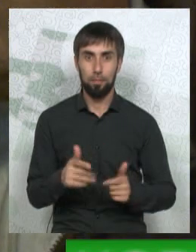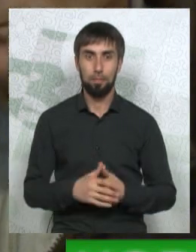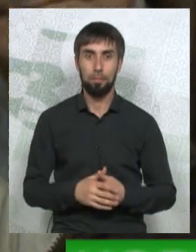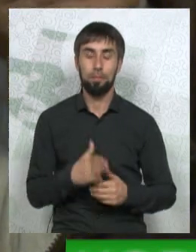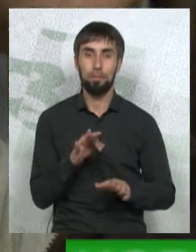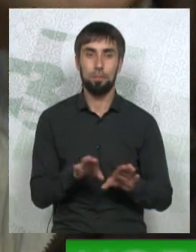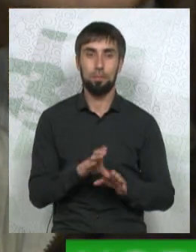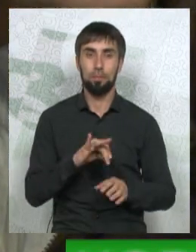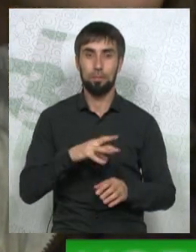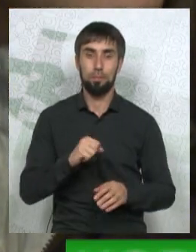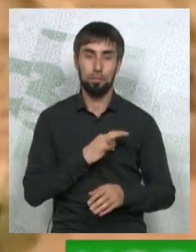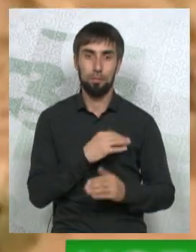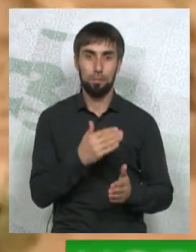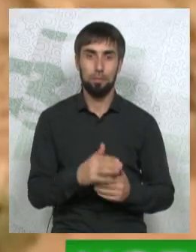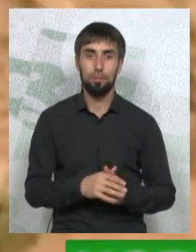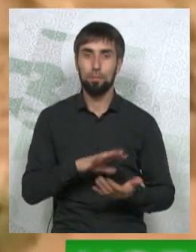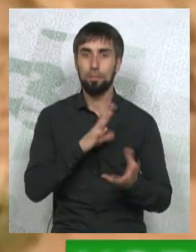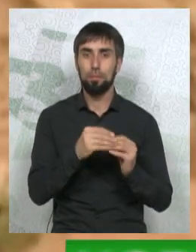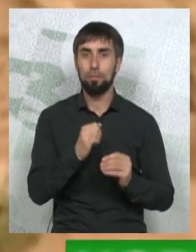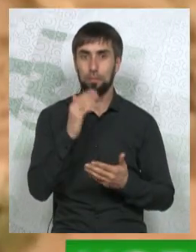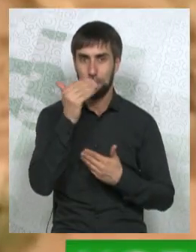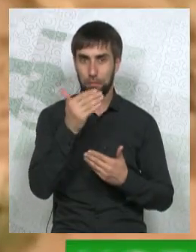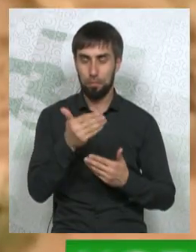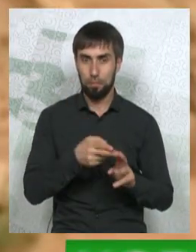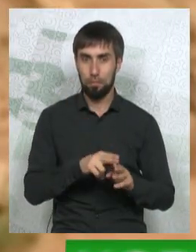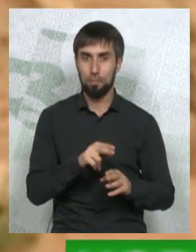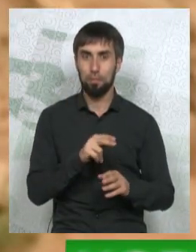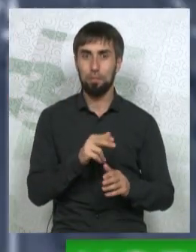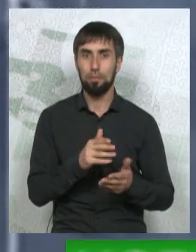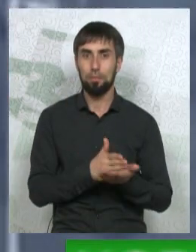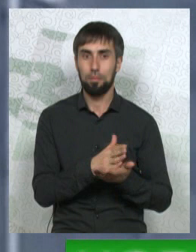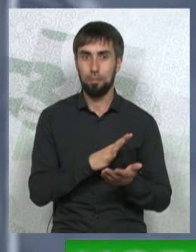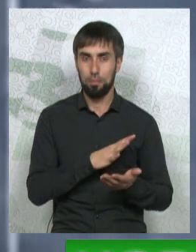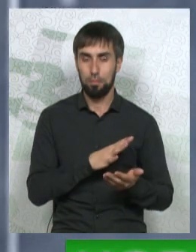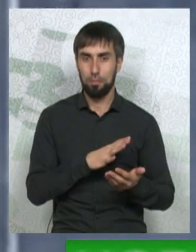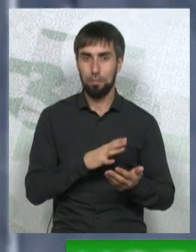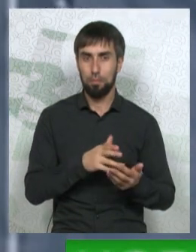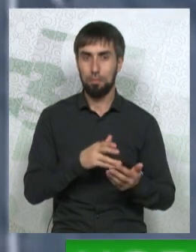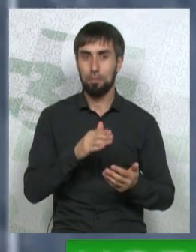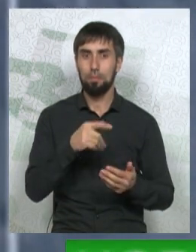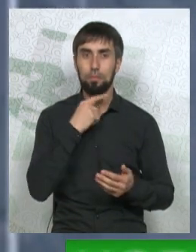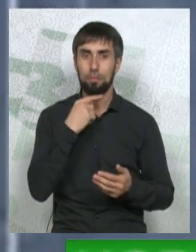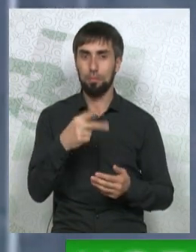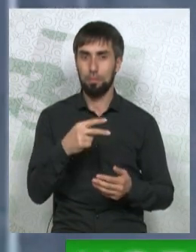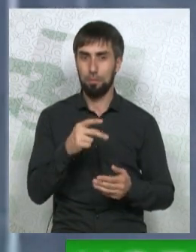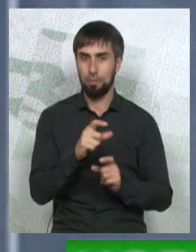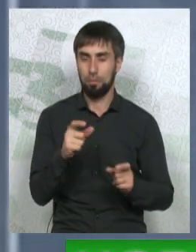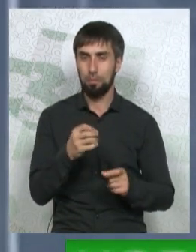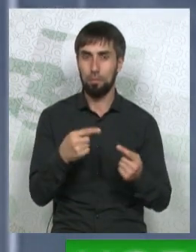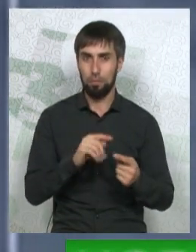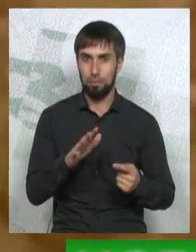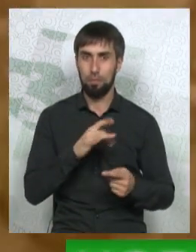готовность. Такой системы разведки. Всего в Афганистане военной разведке служили порядка 20 уроженцев Ингушетии, но это еще не точная